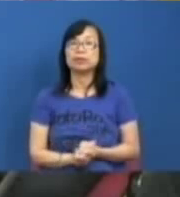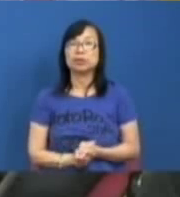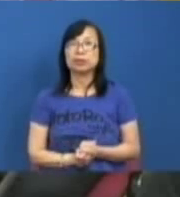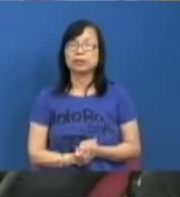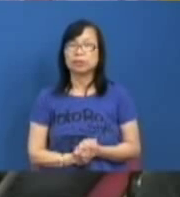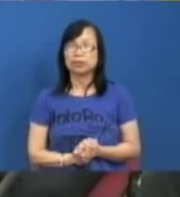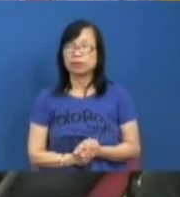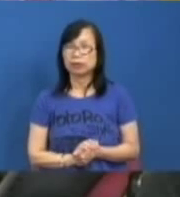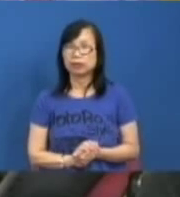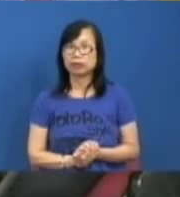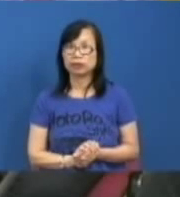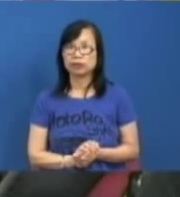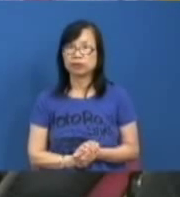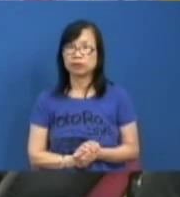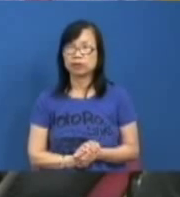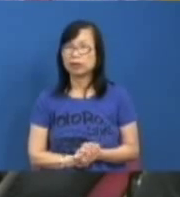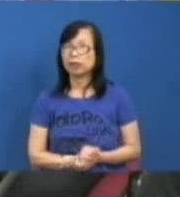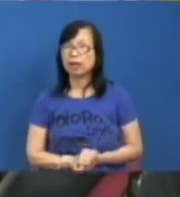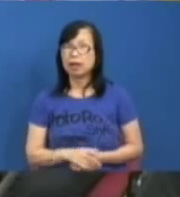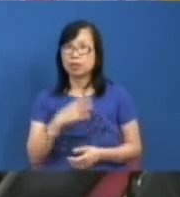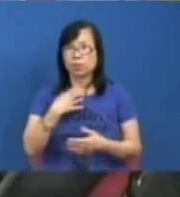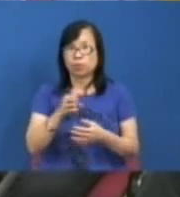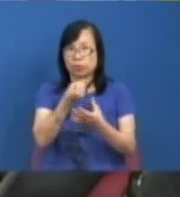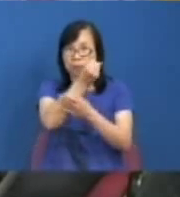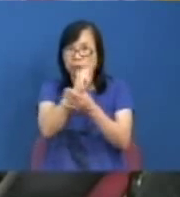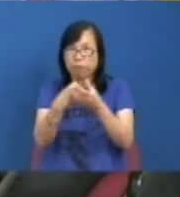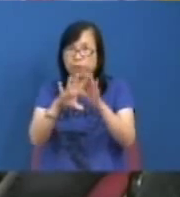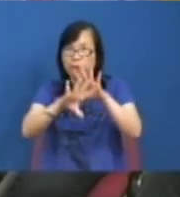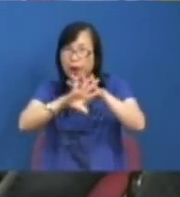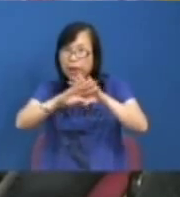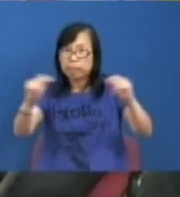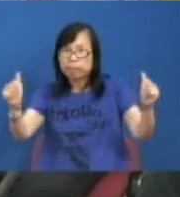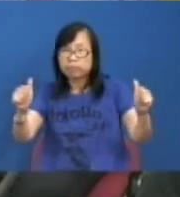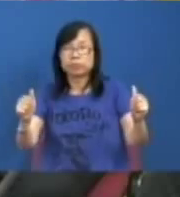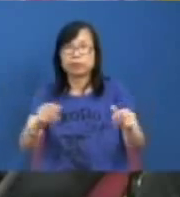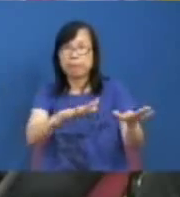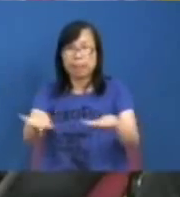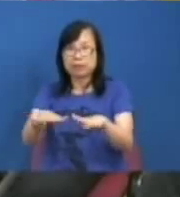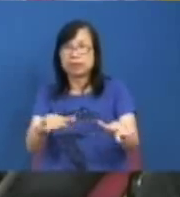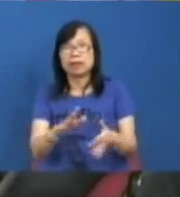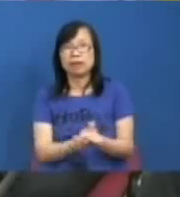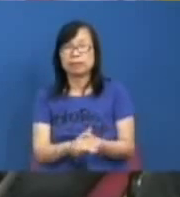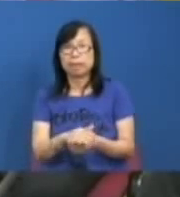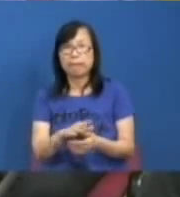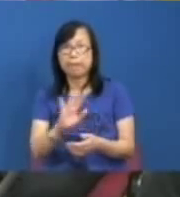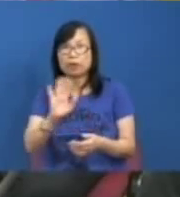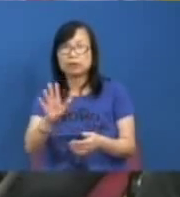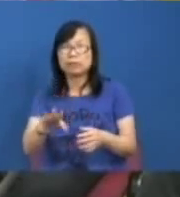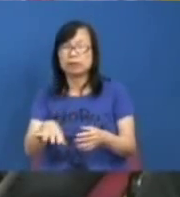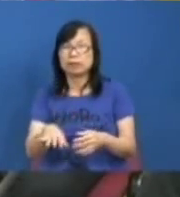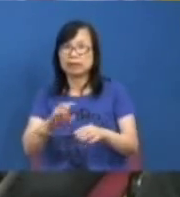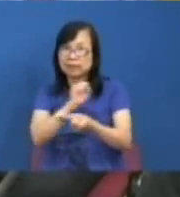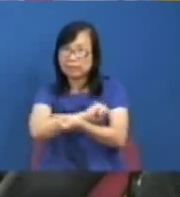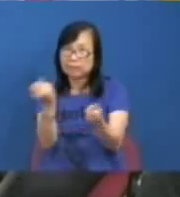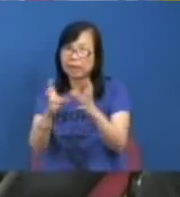回那個那個叫化糞池呢，那就未必可以解決到，如果要大雨大水咁，